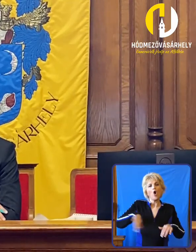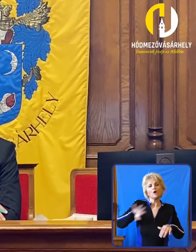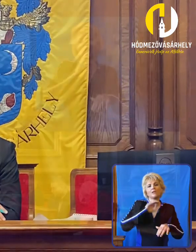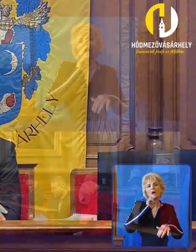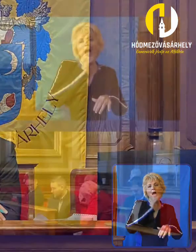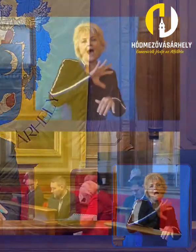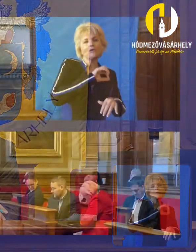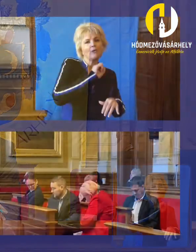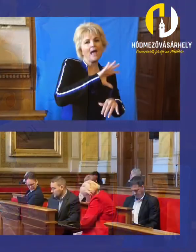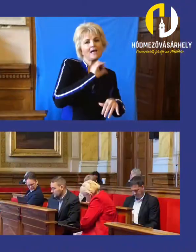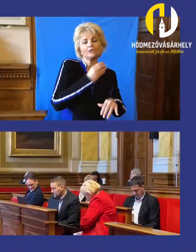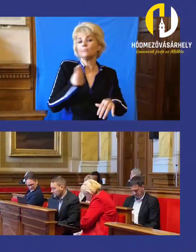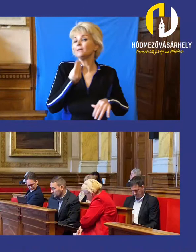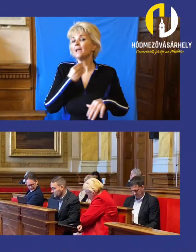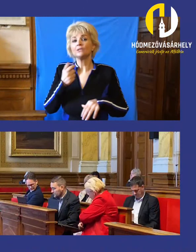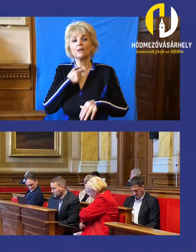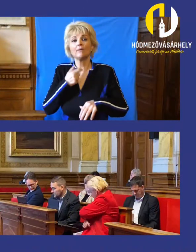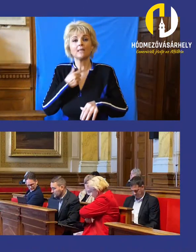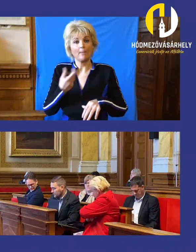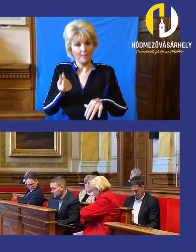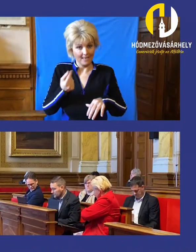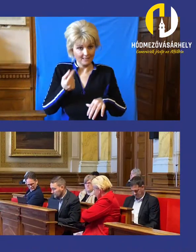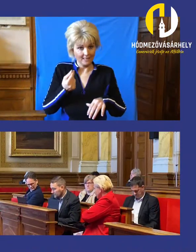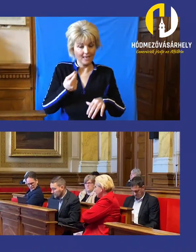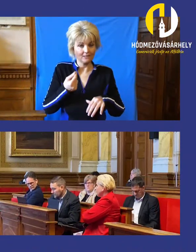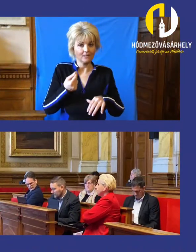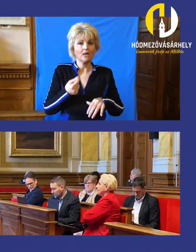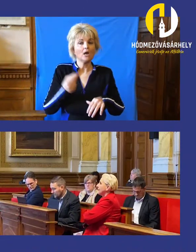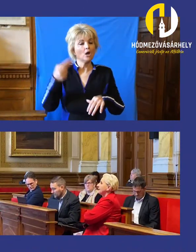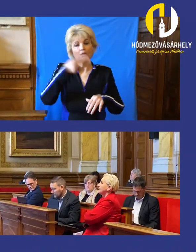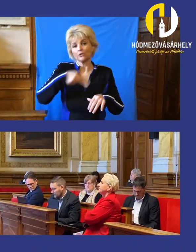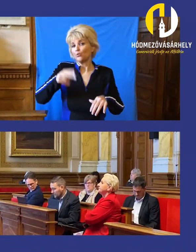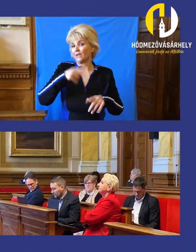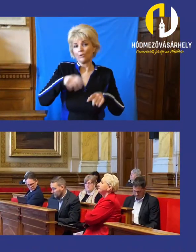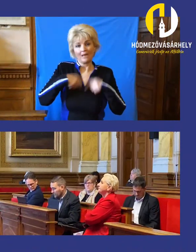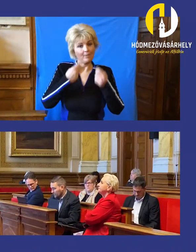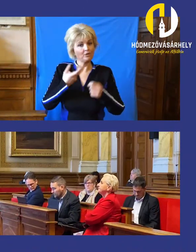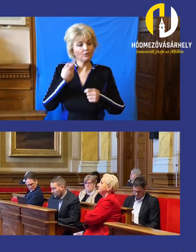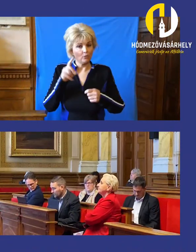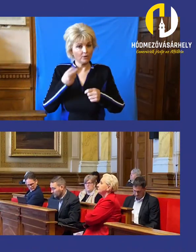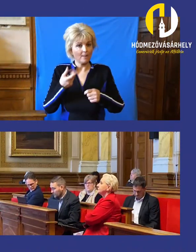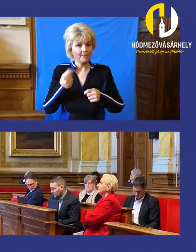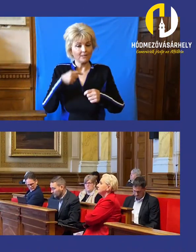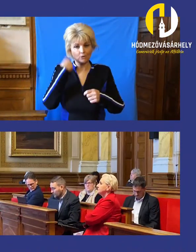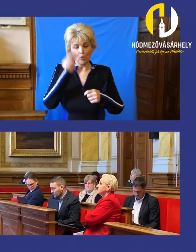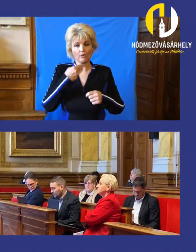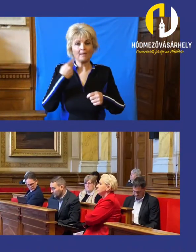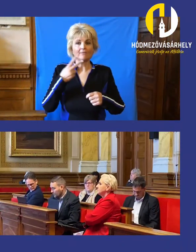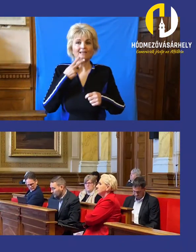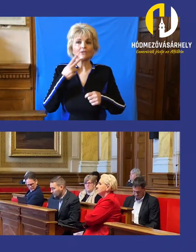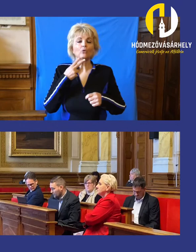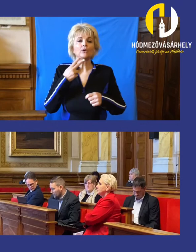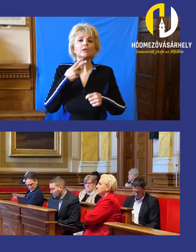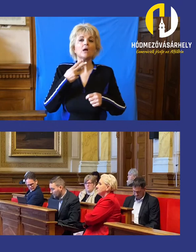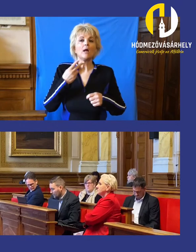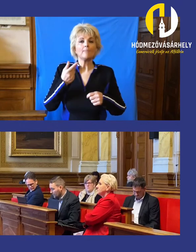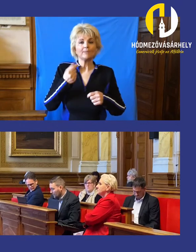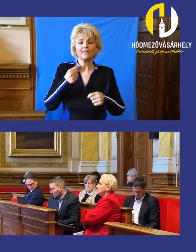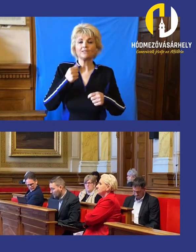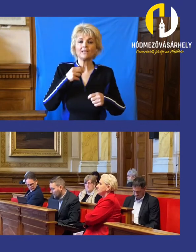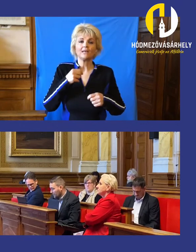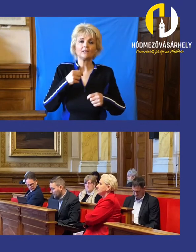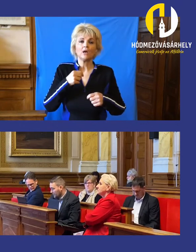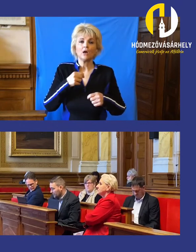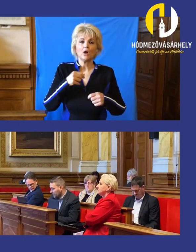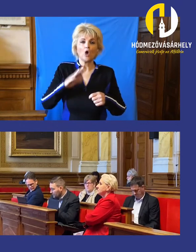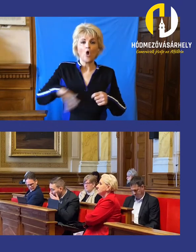szavazta meg? Pénzért. Ja, hogy egyébként az Unió esetleg nem adott volna pénzt. Orbán tehát pénzért hajlandó hazát árulni? Orbán, amikor az Európai